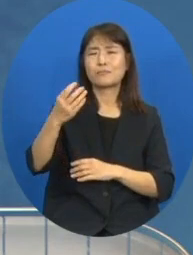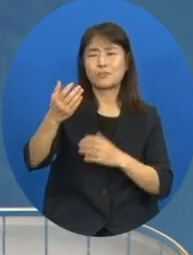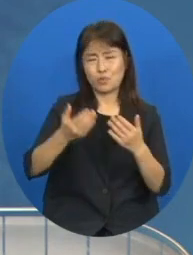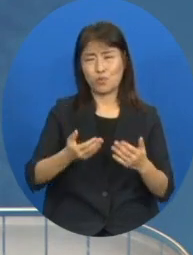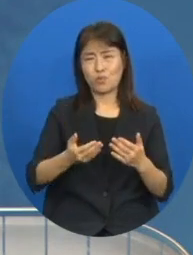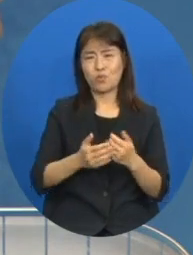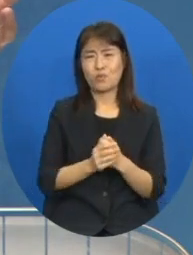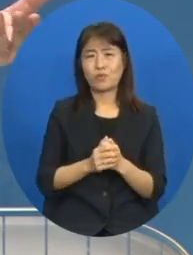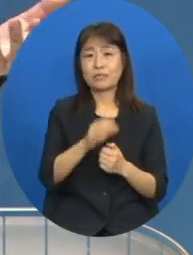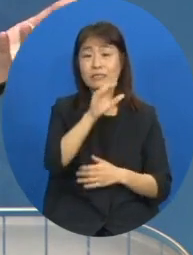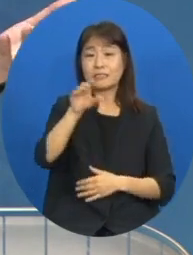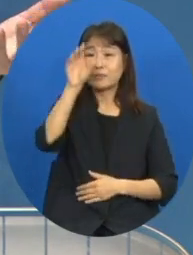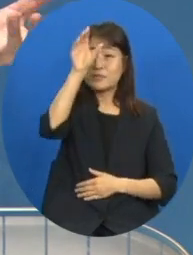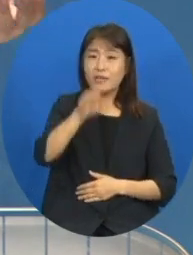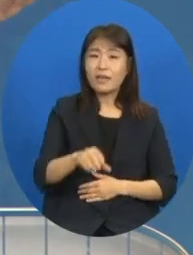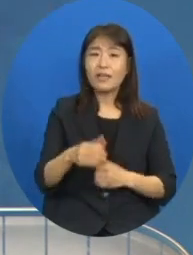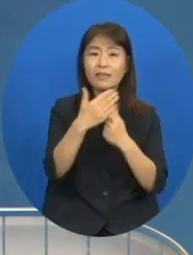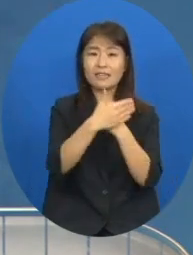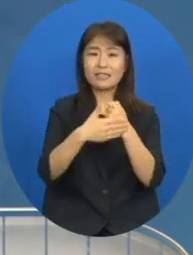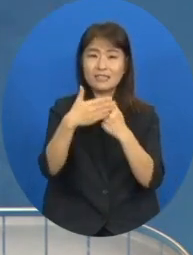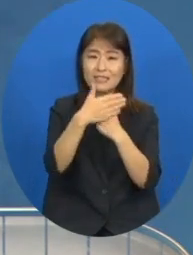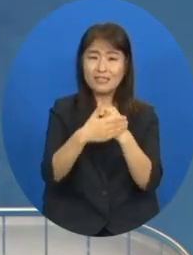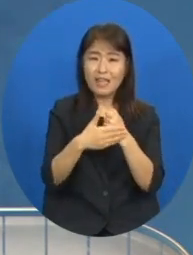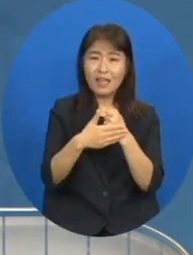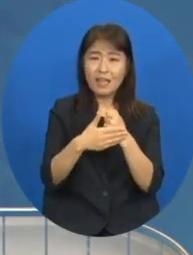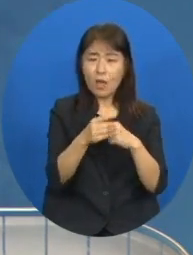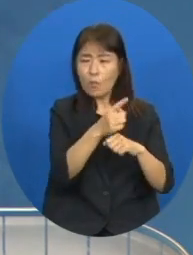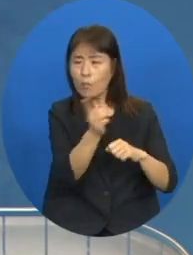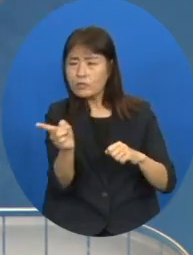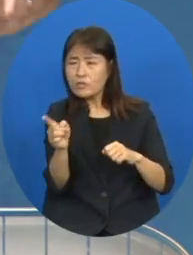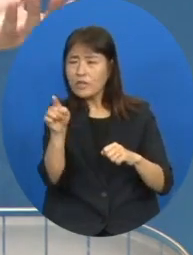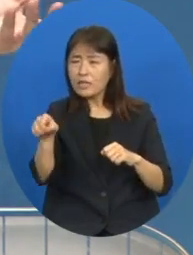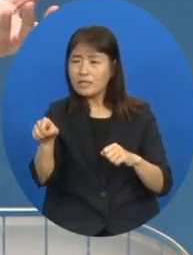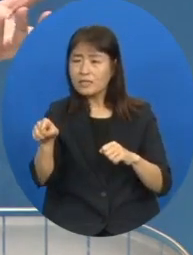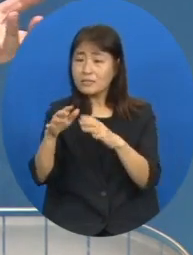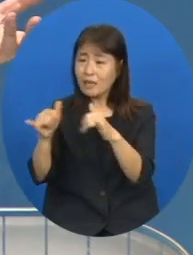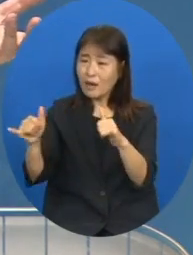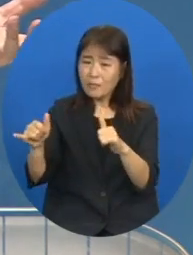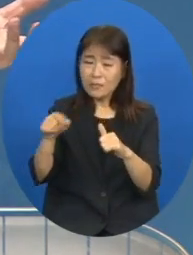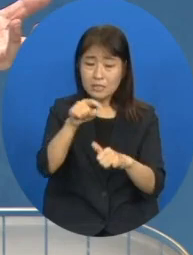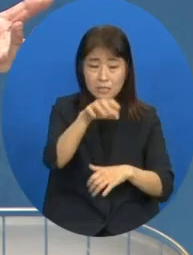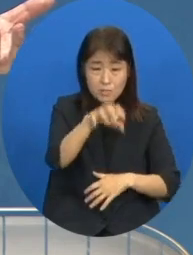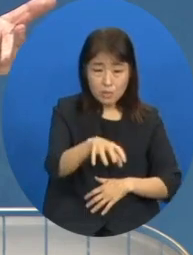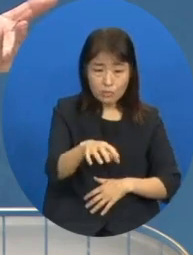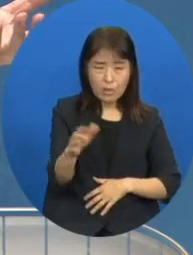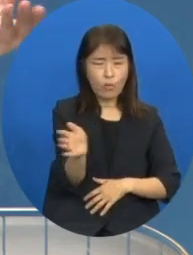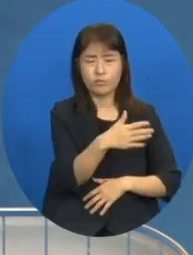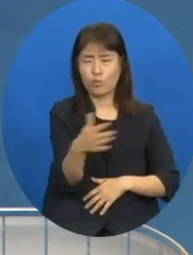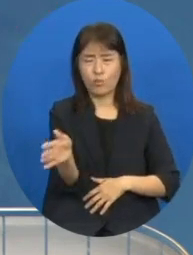그 십자가의 은혜에서 벗어나 있는 사람이 오늘 이 자리에 누가 있습니까?